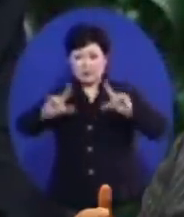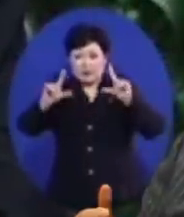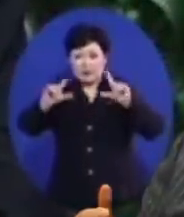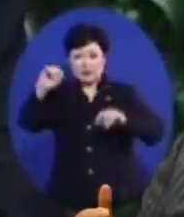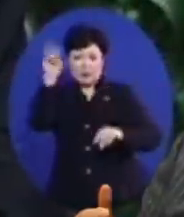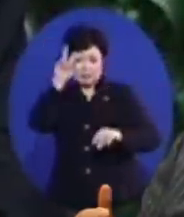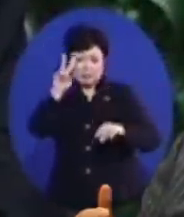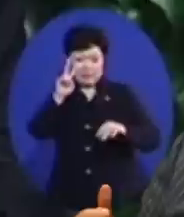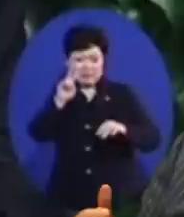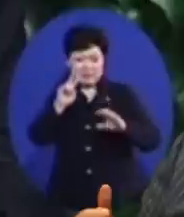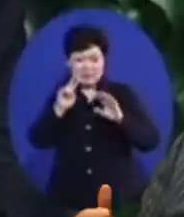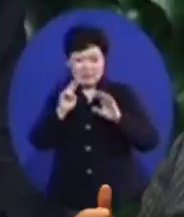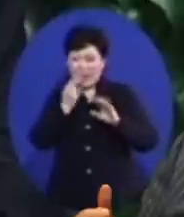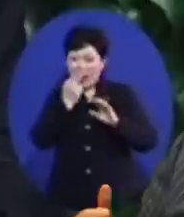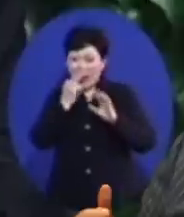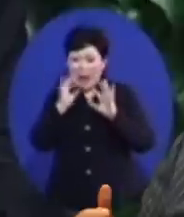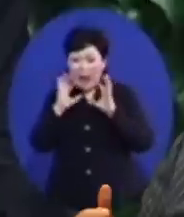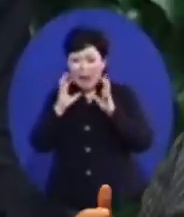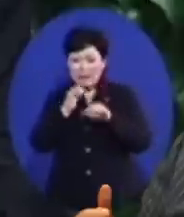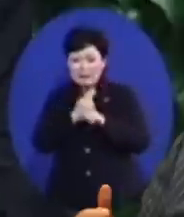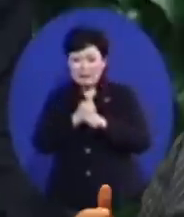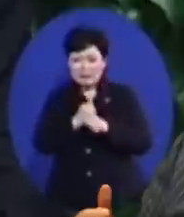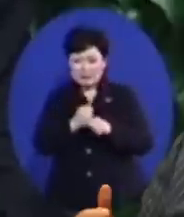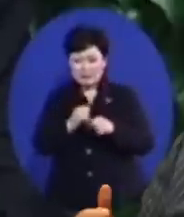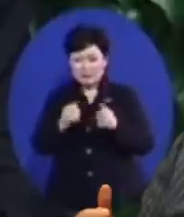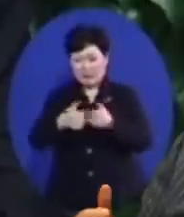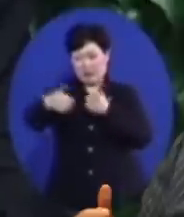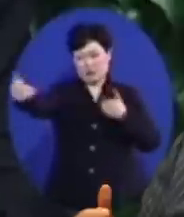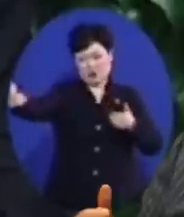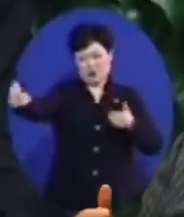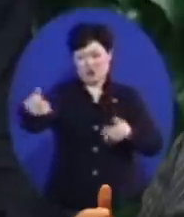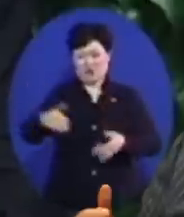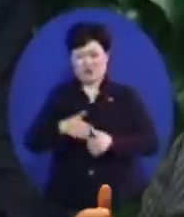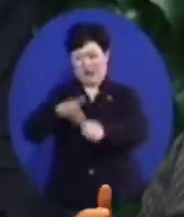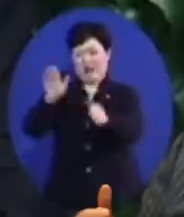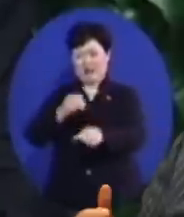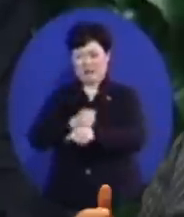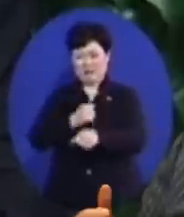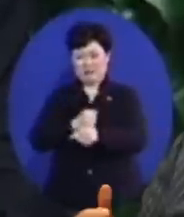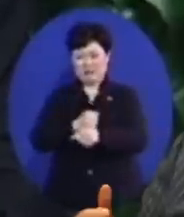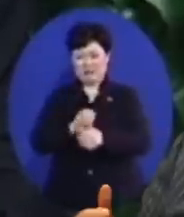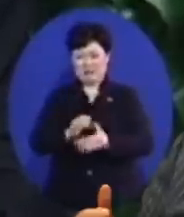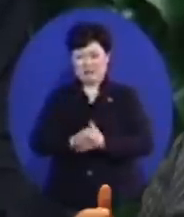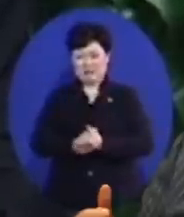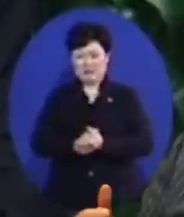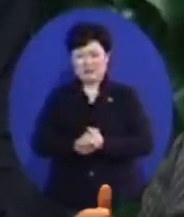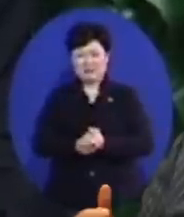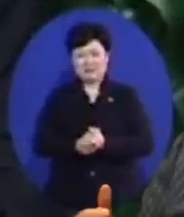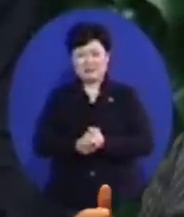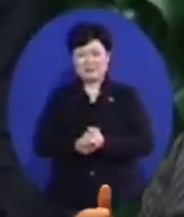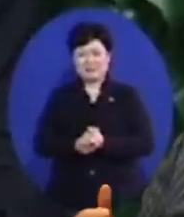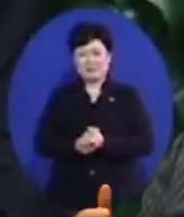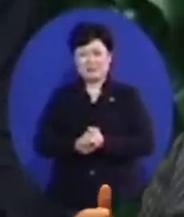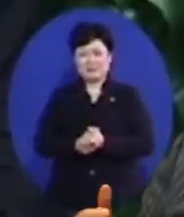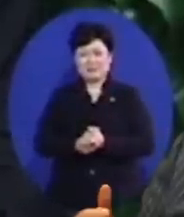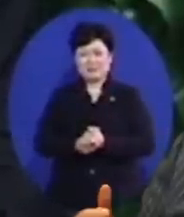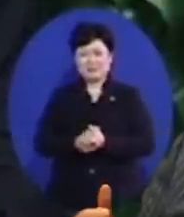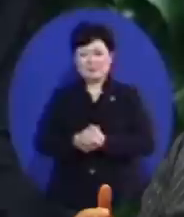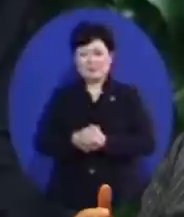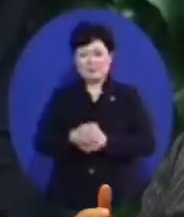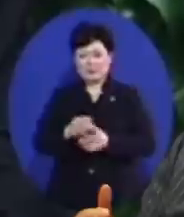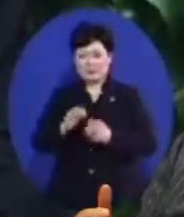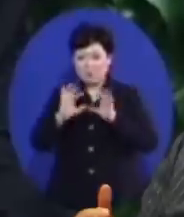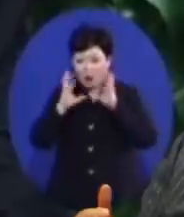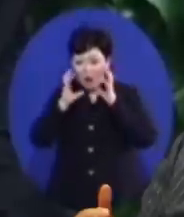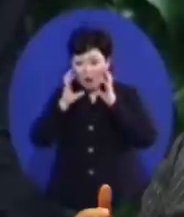너희들 짝을 지어서 가라. 더 따라다니지 마라. 그러고 새끼들을